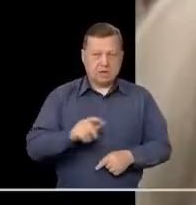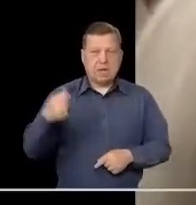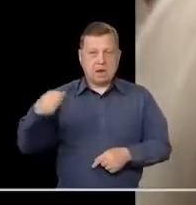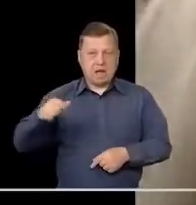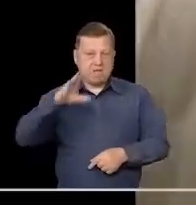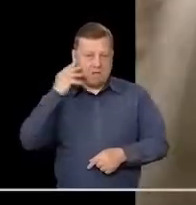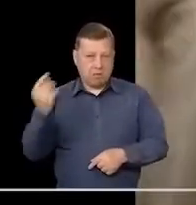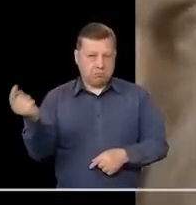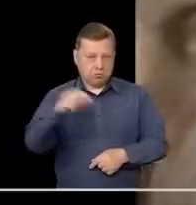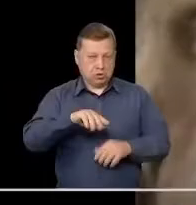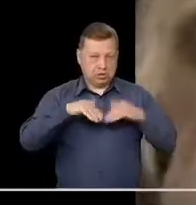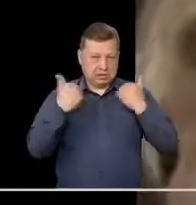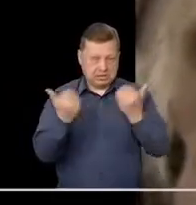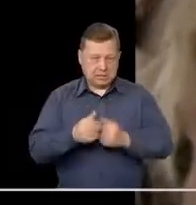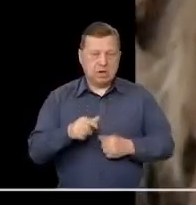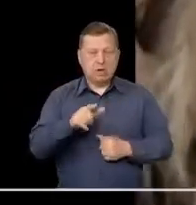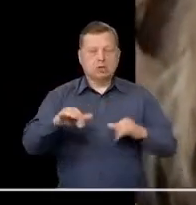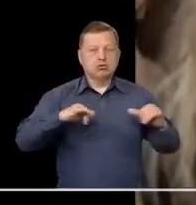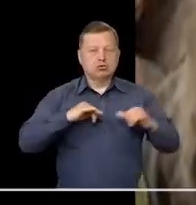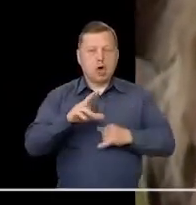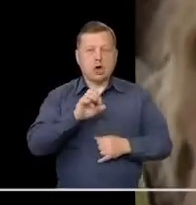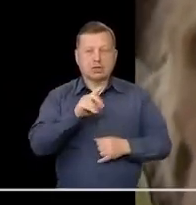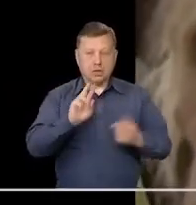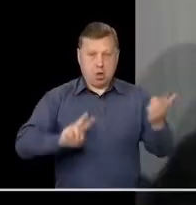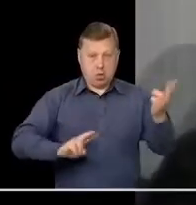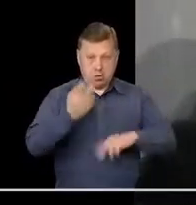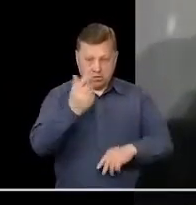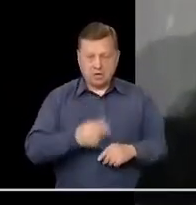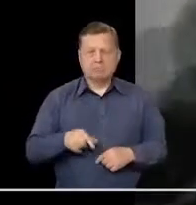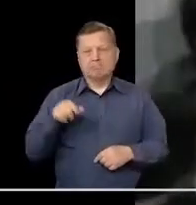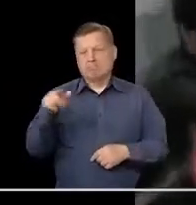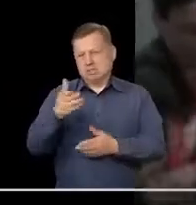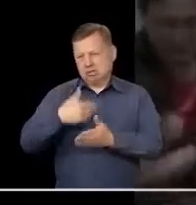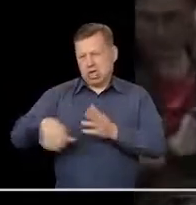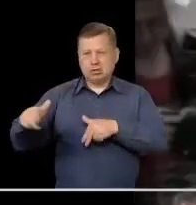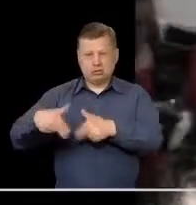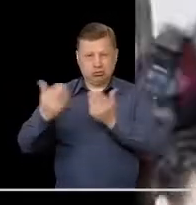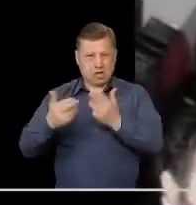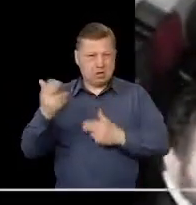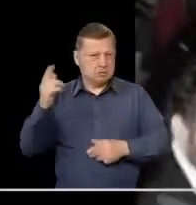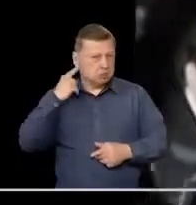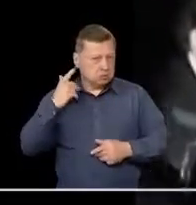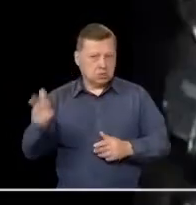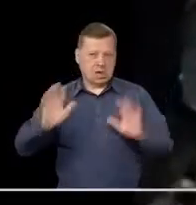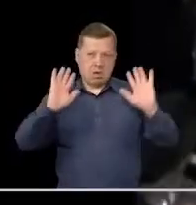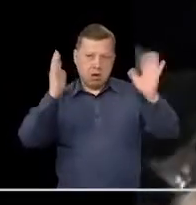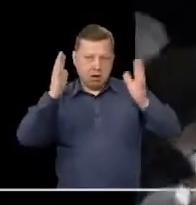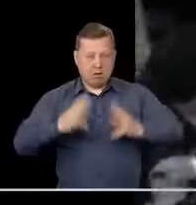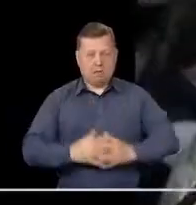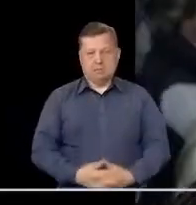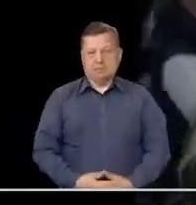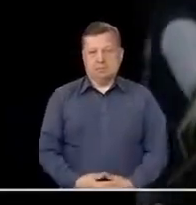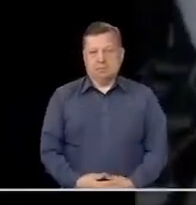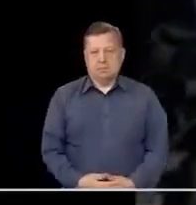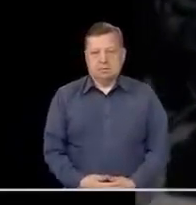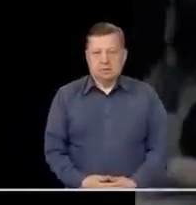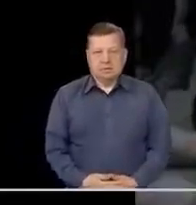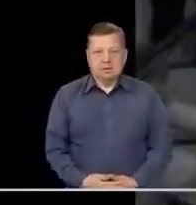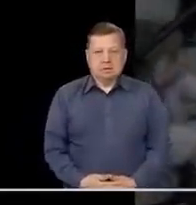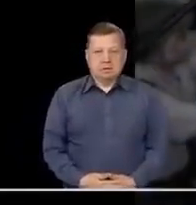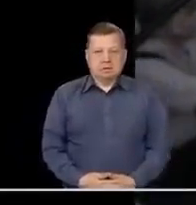Wałęsa pojawił się w Sejmie, by odwołać rząd Olszewskiego, ze strony części dziennikarzy słychać było oklaski.